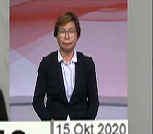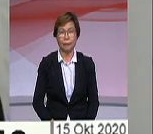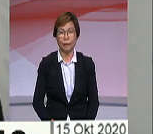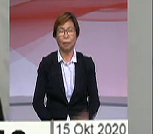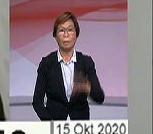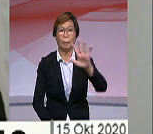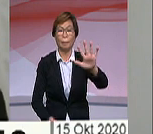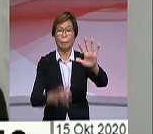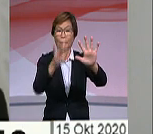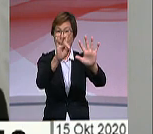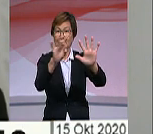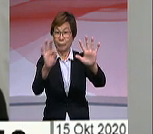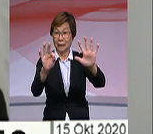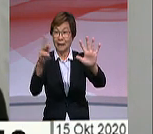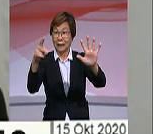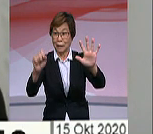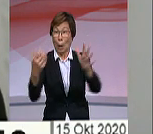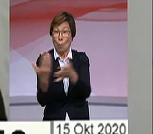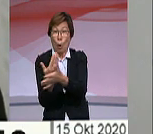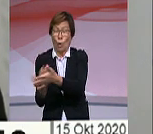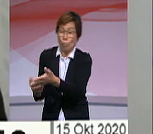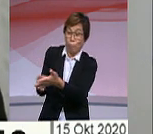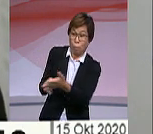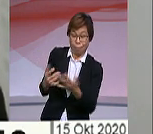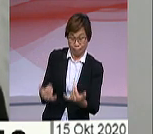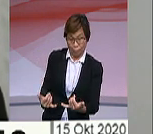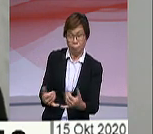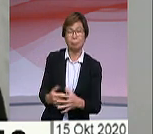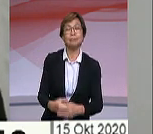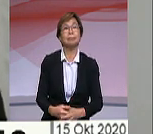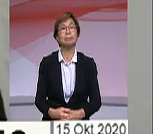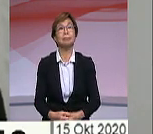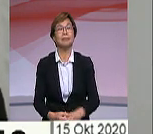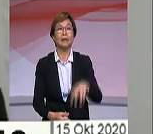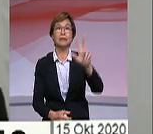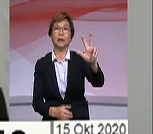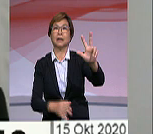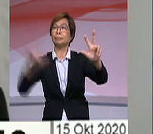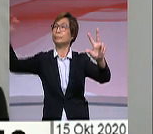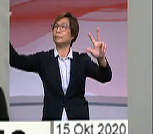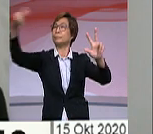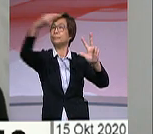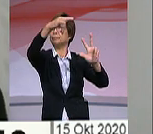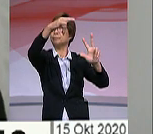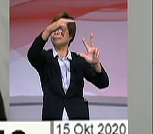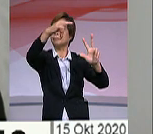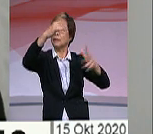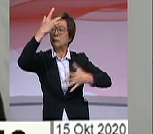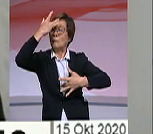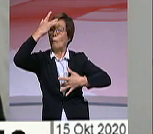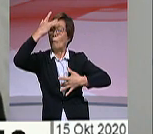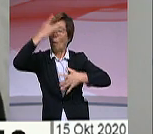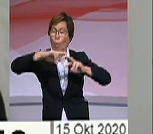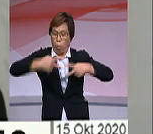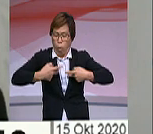daripada 589 kes baru yang dilaporkan hari ini, terdapat 3 kes import yang telah mendapat jangkitan